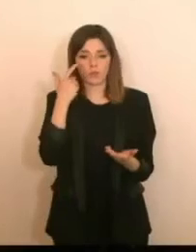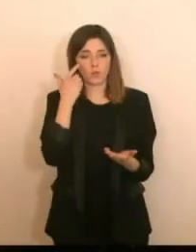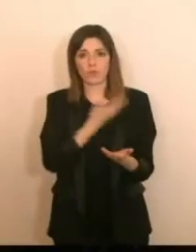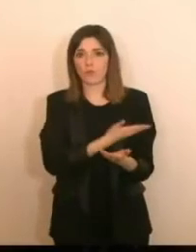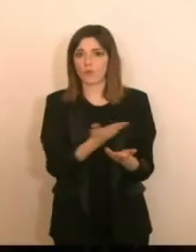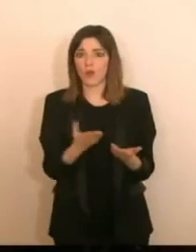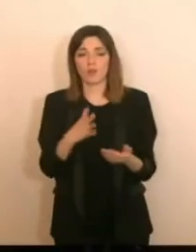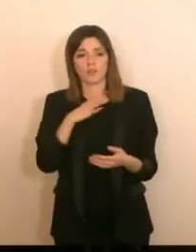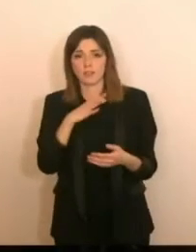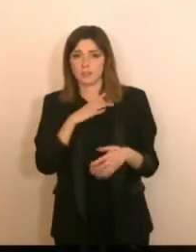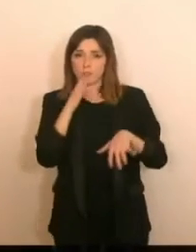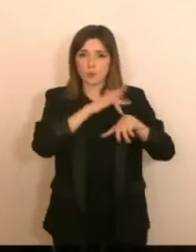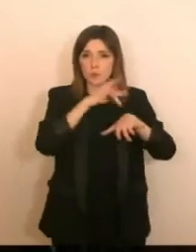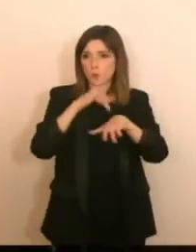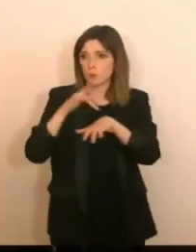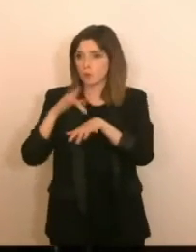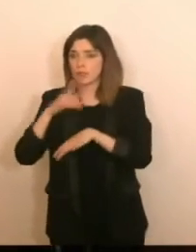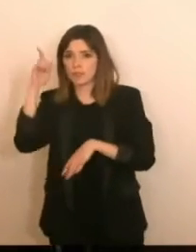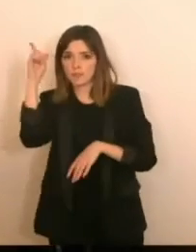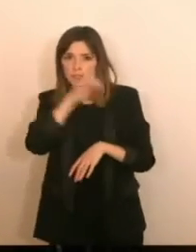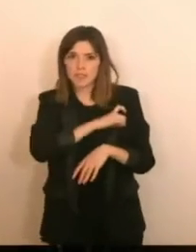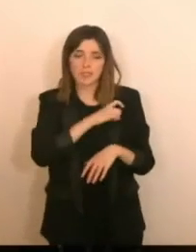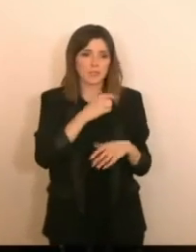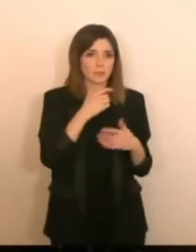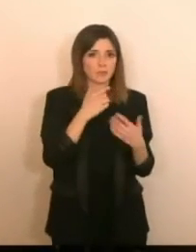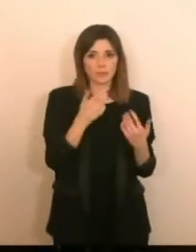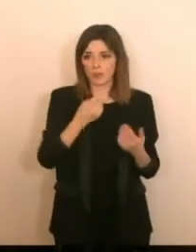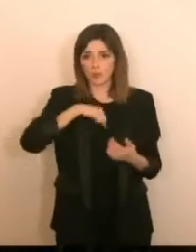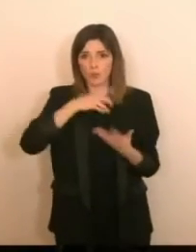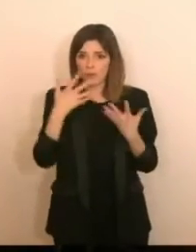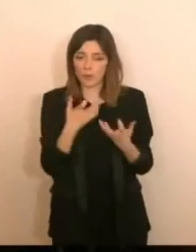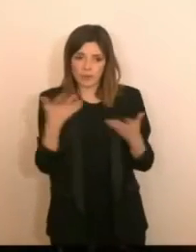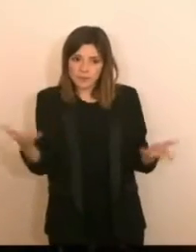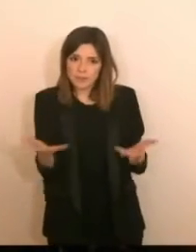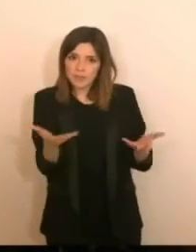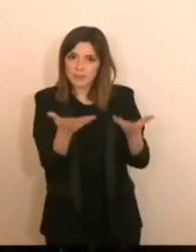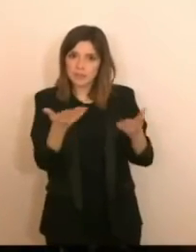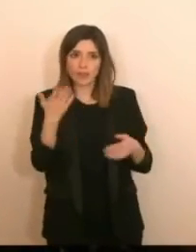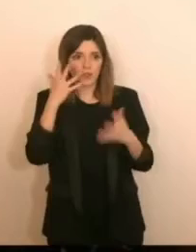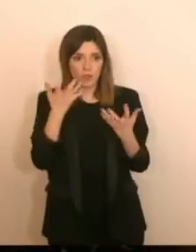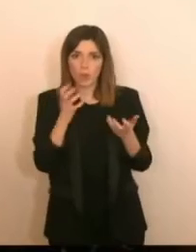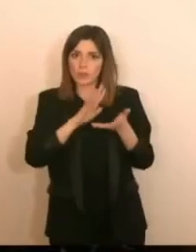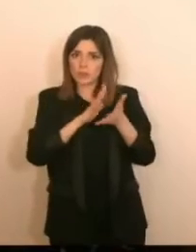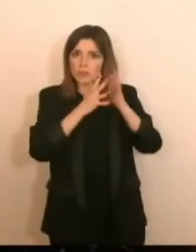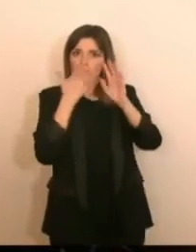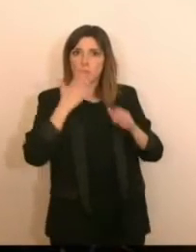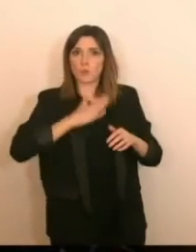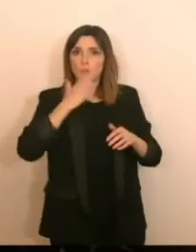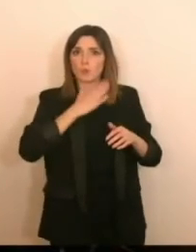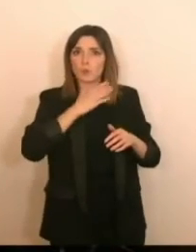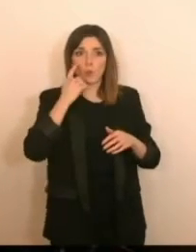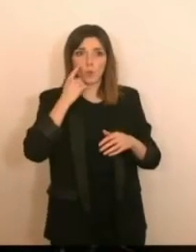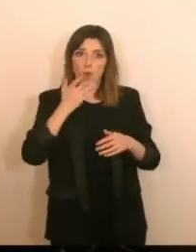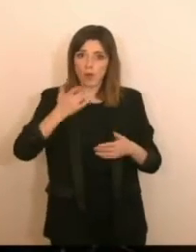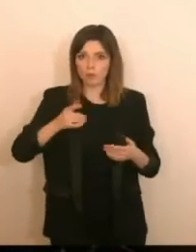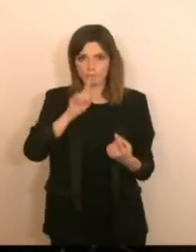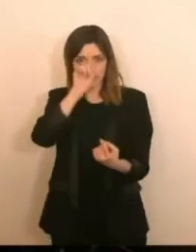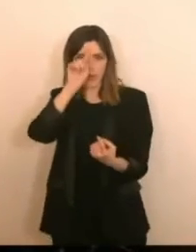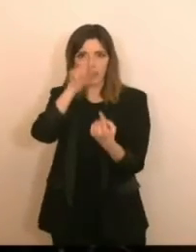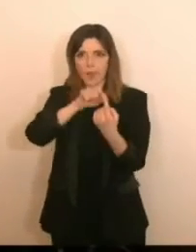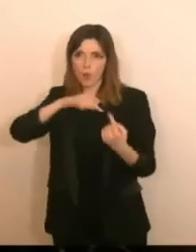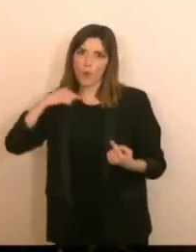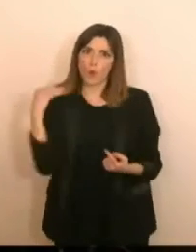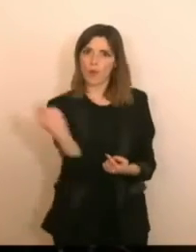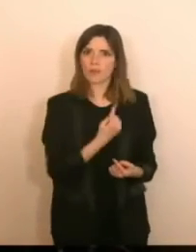des politiques des actions pour essayer d'améliorer ce quotidien de défendre l'intérêt général donc la vraie question c'est où sont